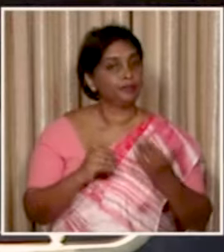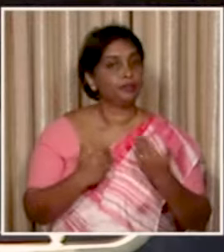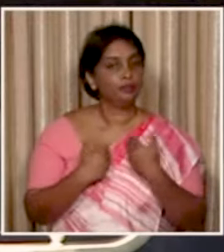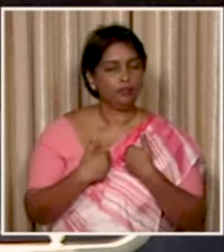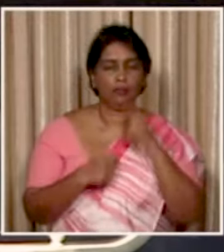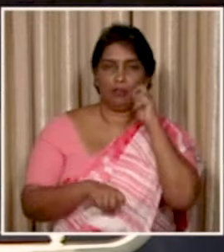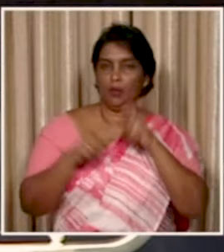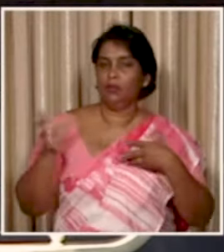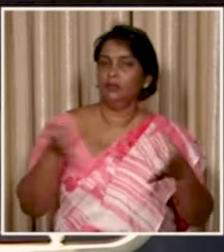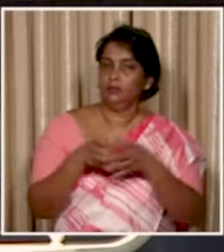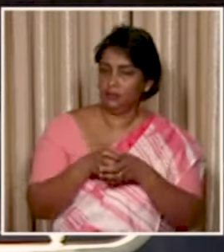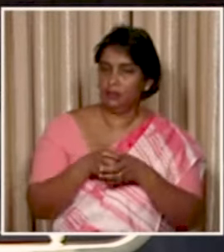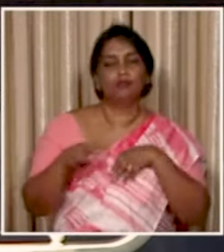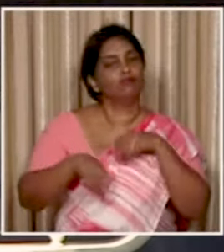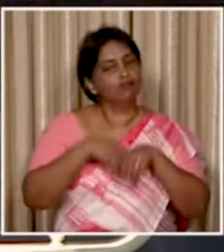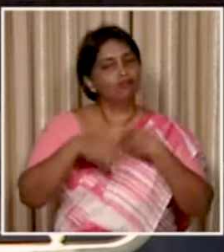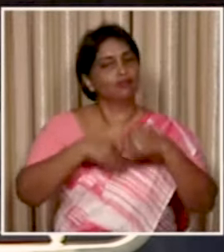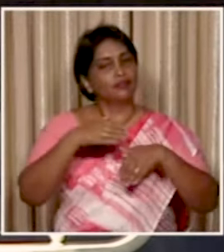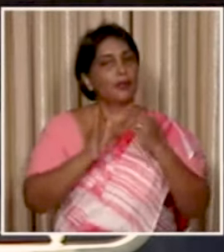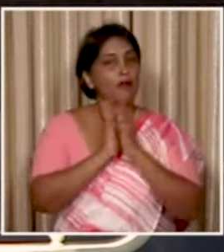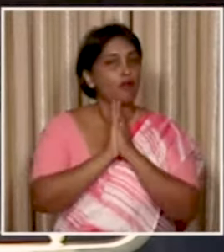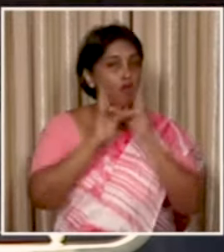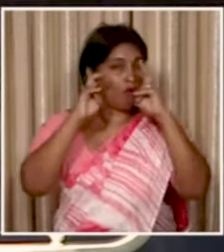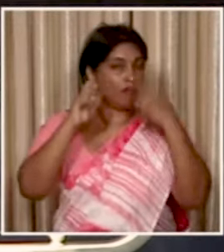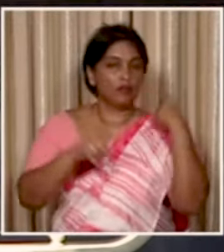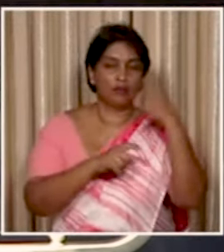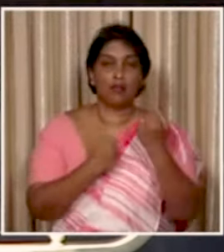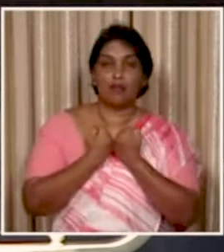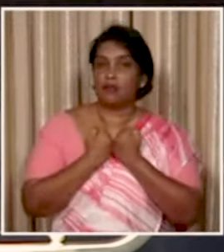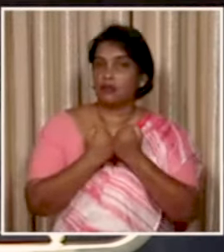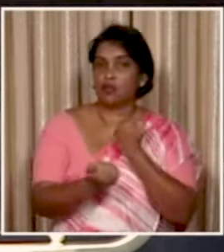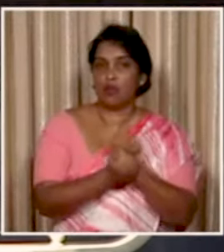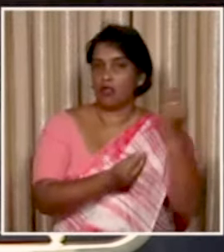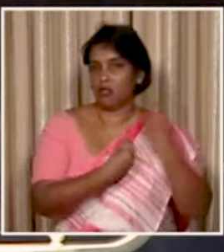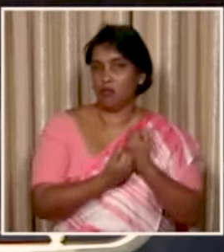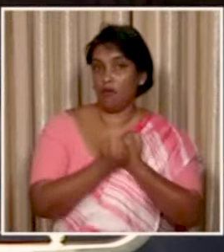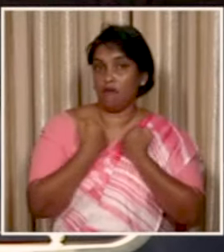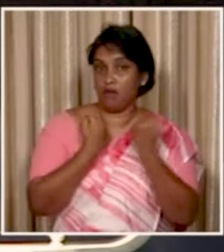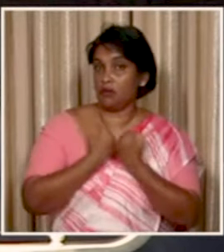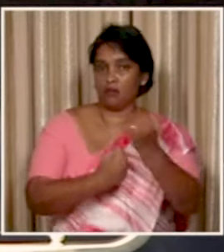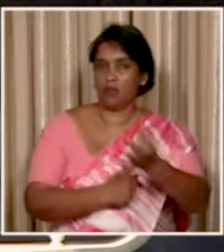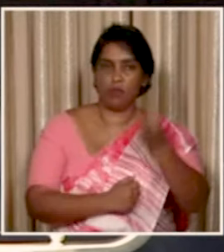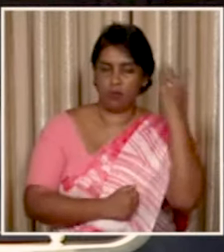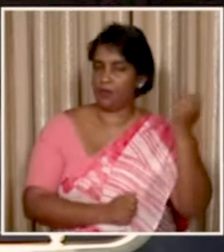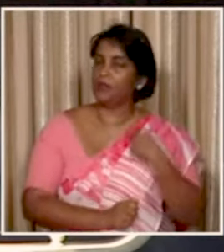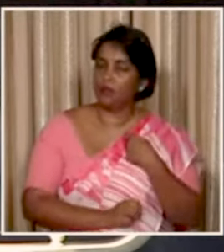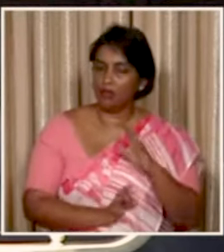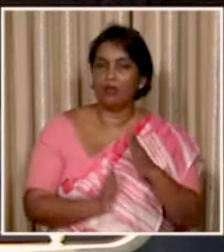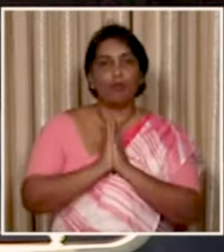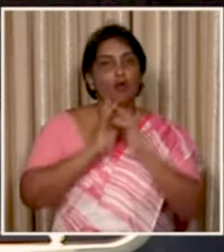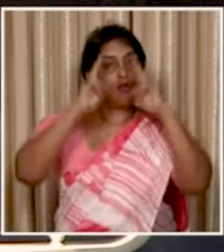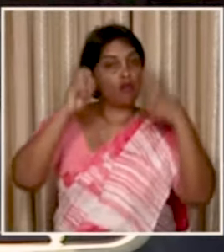கால்நடையாக பயணத்தை ஆரம்பித்தோம். எமது வாகனங்களை எடுத்துச் செல்வதற்கு போலீசார் அனுமதிக்கவில்லை. அதன் காரணமாக நாம் ஆலய வழிபாட்டிற்காக அங்கு வந்திருந்த